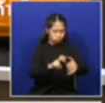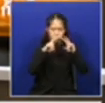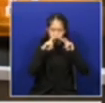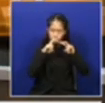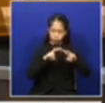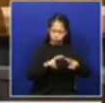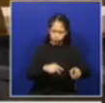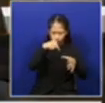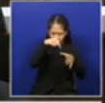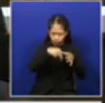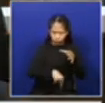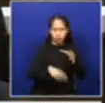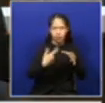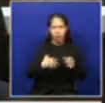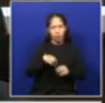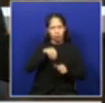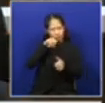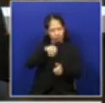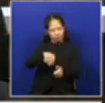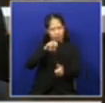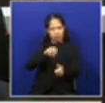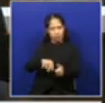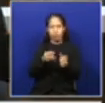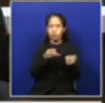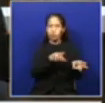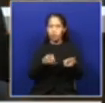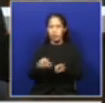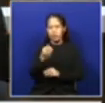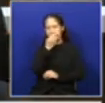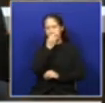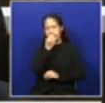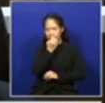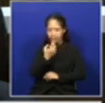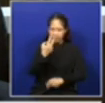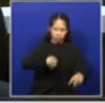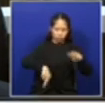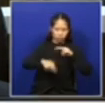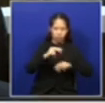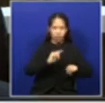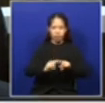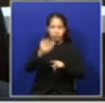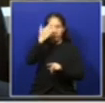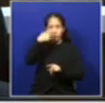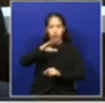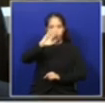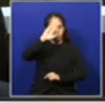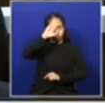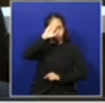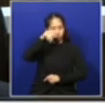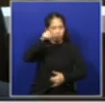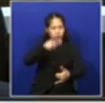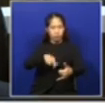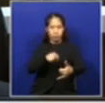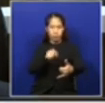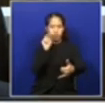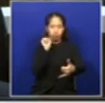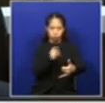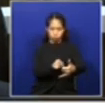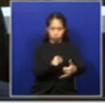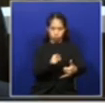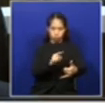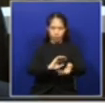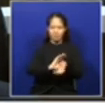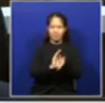การป่วยและแนะนำวิธีการรักษาและการดูแลเพื่อให้คนป่วยนั้นกลับมาใช้ชีวิตโดยปก